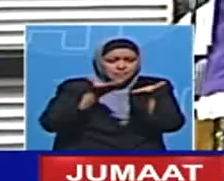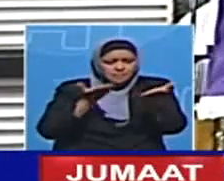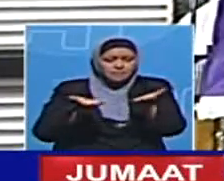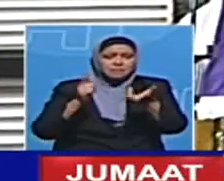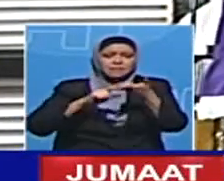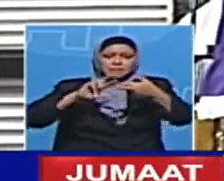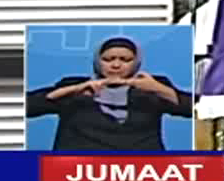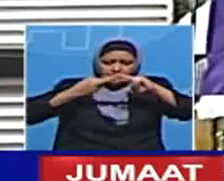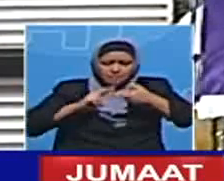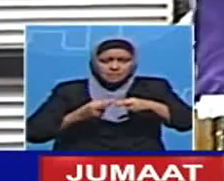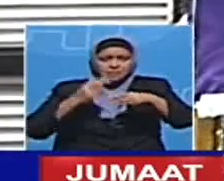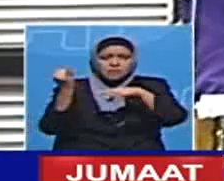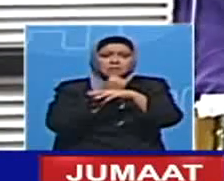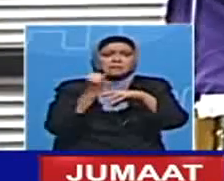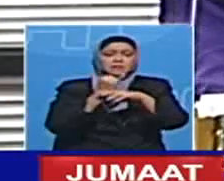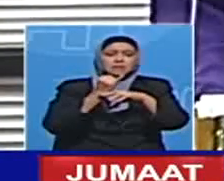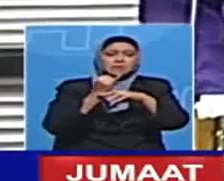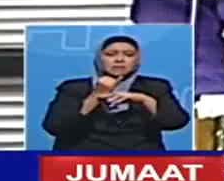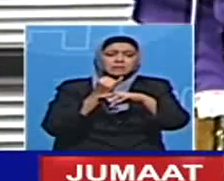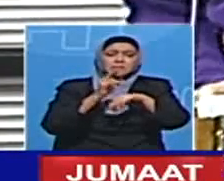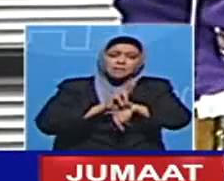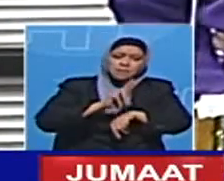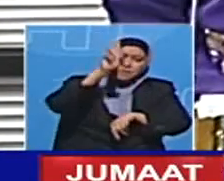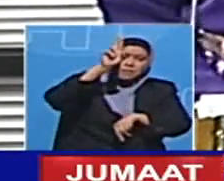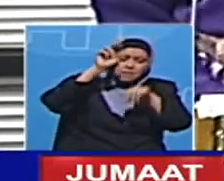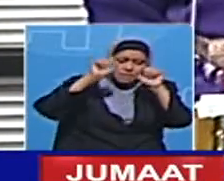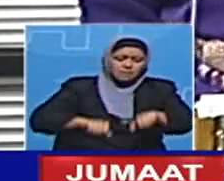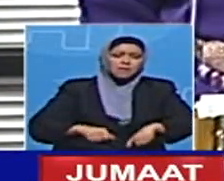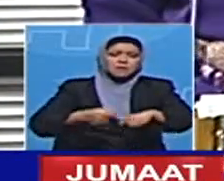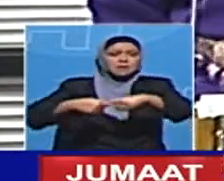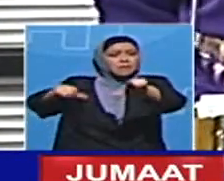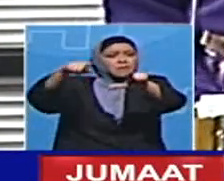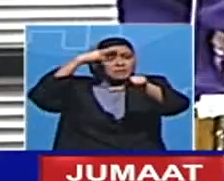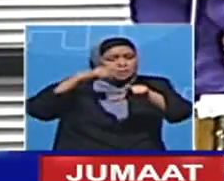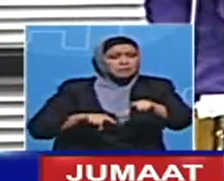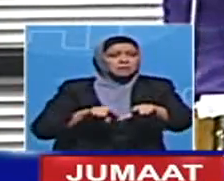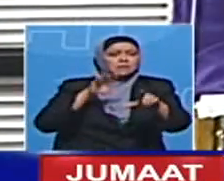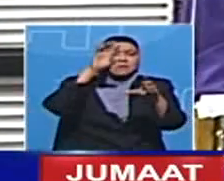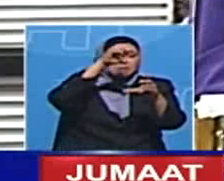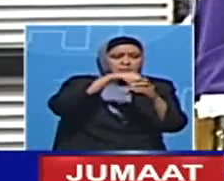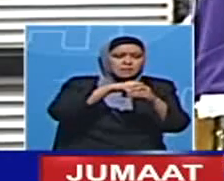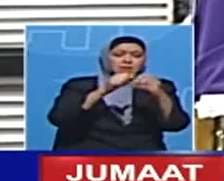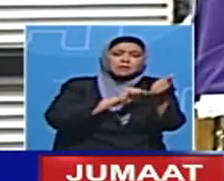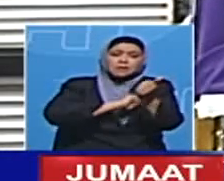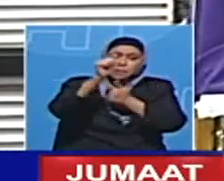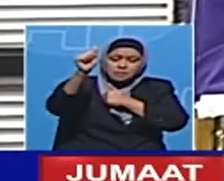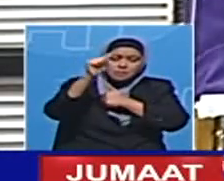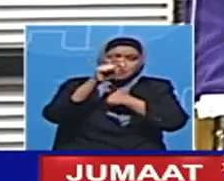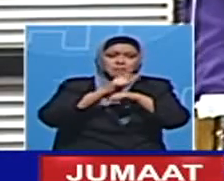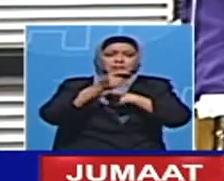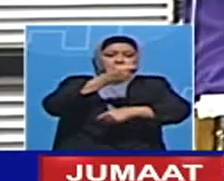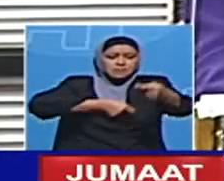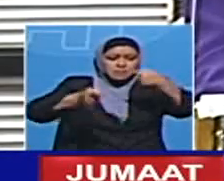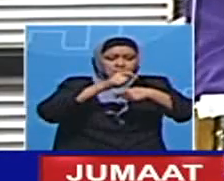dan baik pulih dalam industri eroakangsa pula boleh dibenarkan menyerti approv trader scheme dan diberi pelepasan